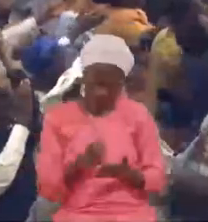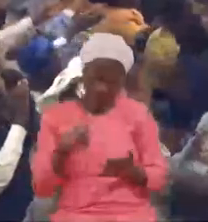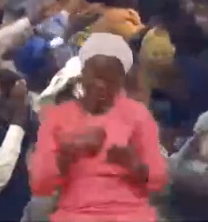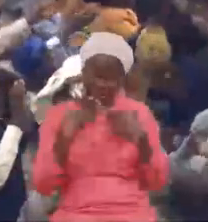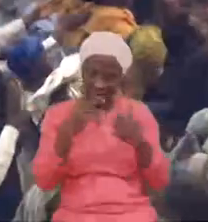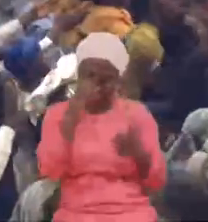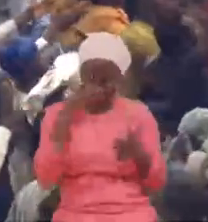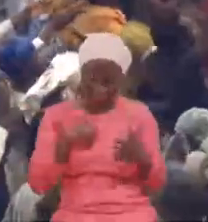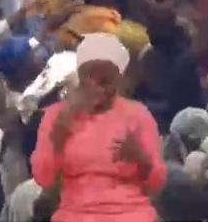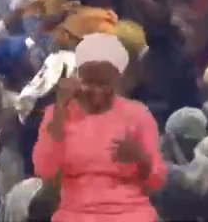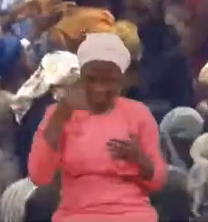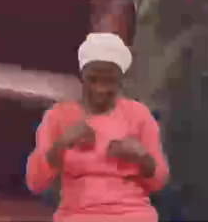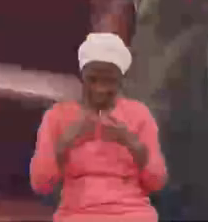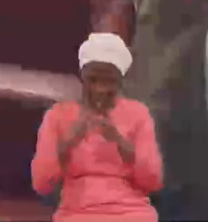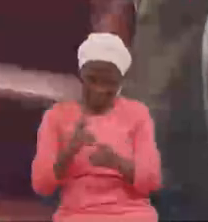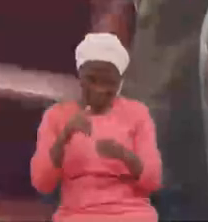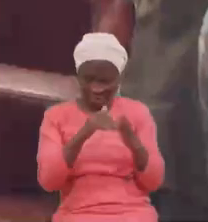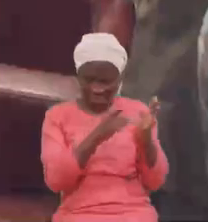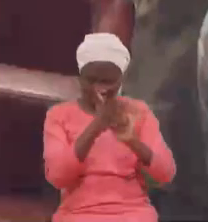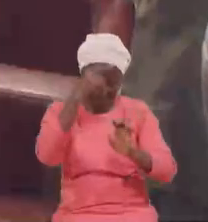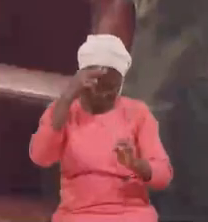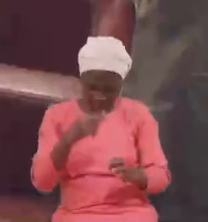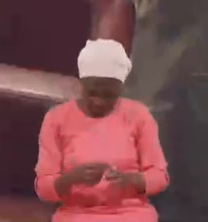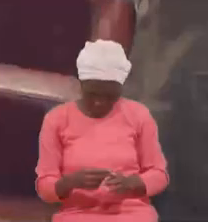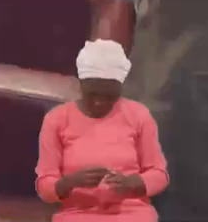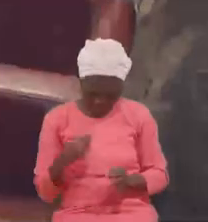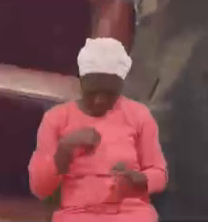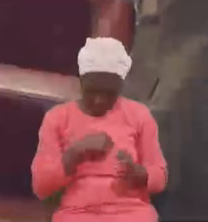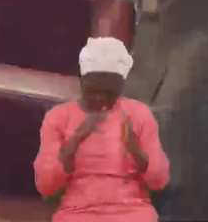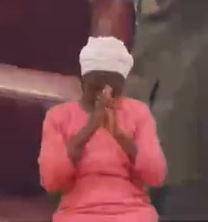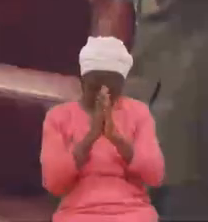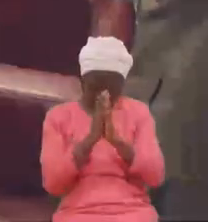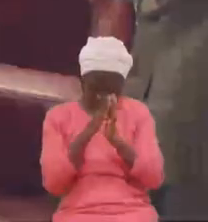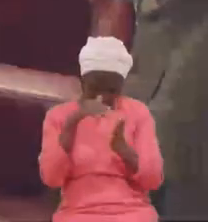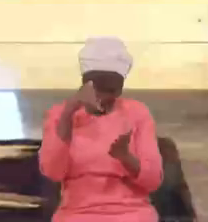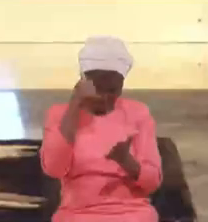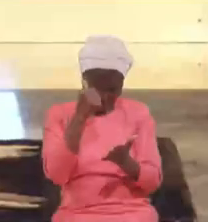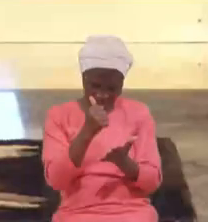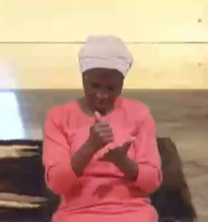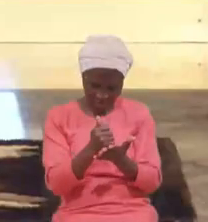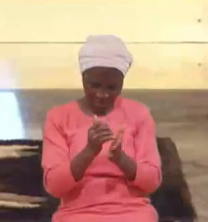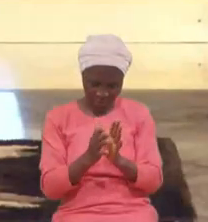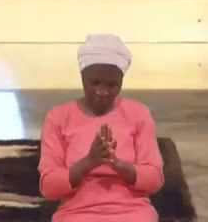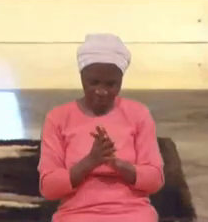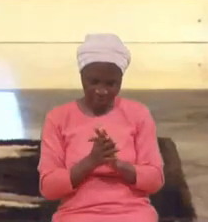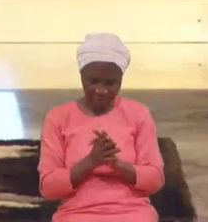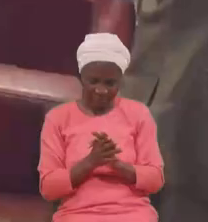disons merci parce que nous savons que tu as exaucé. Au nom de Jésus, nous prions.